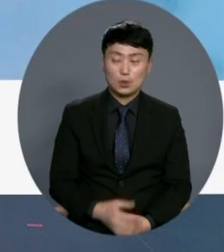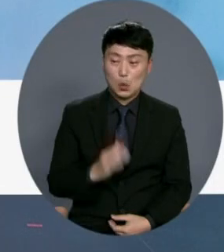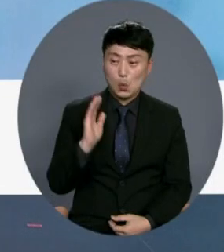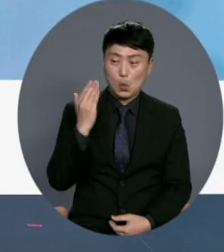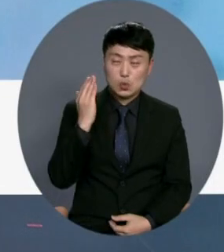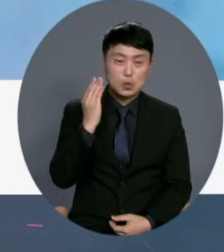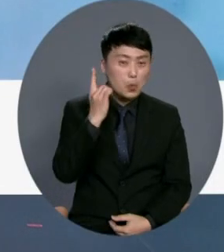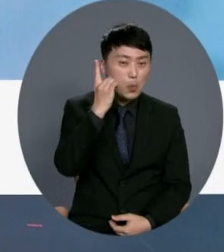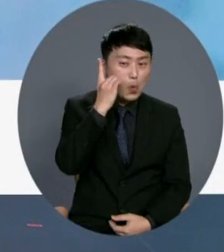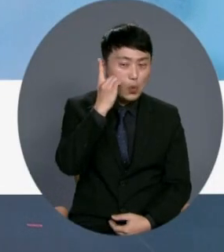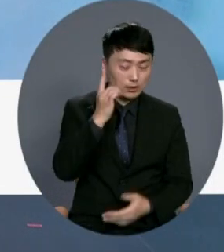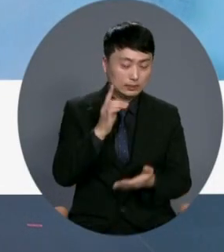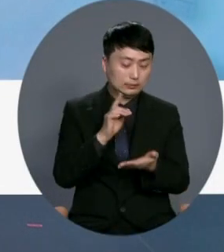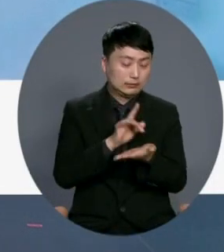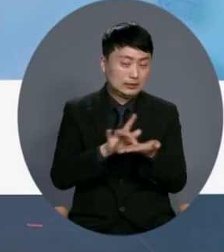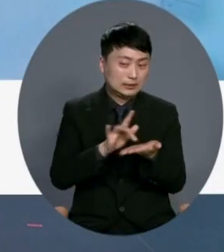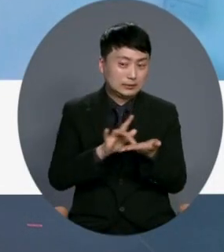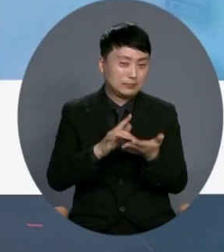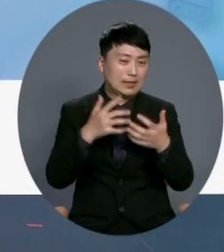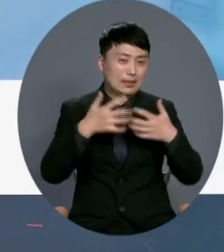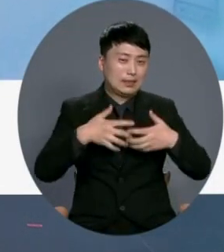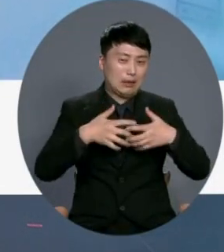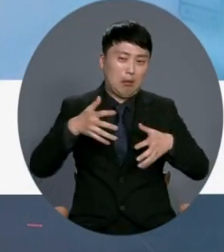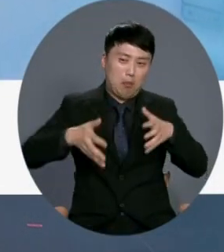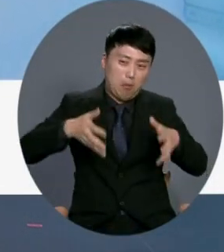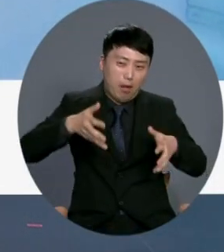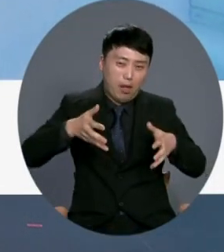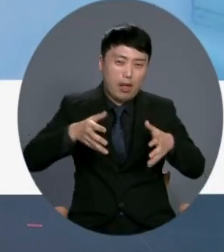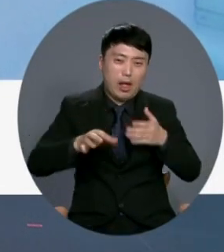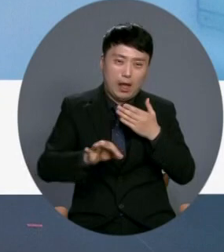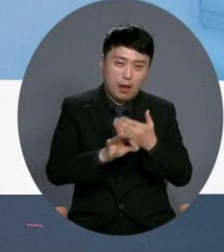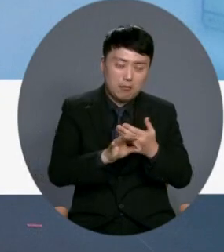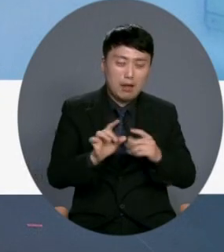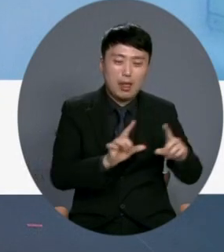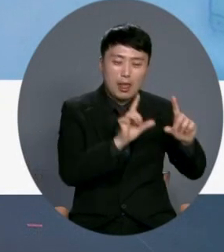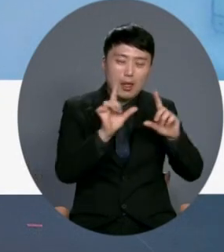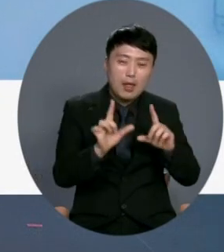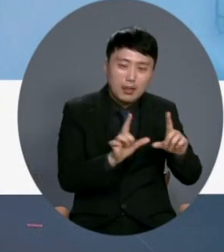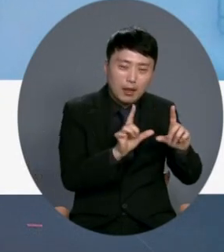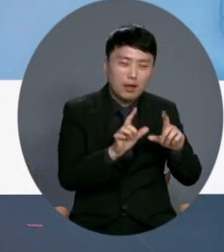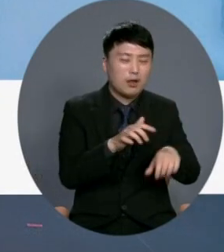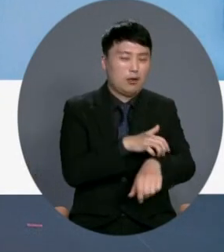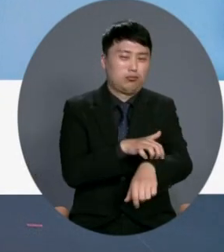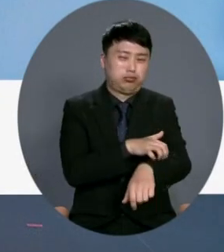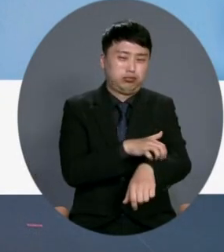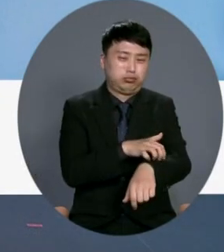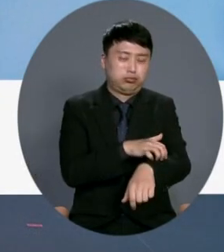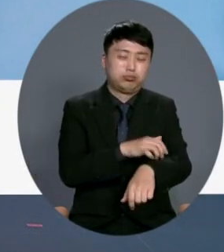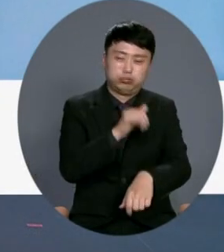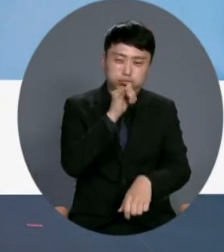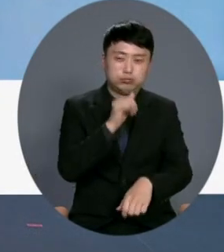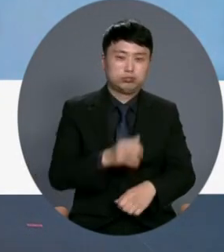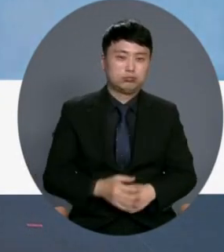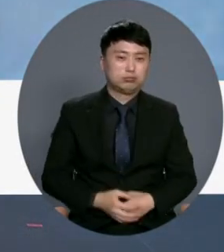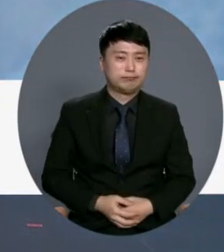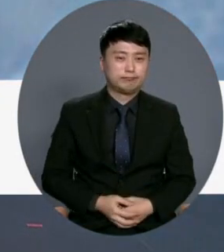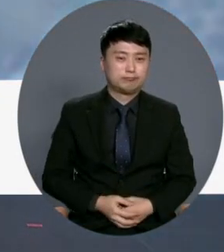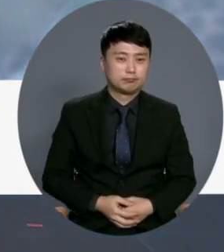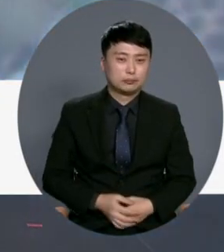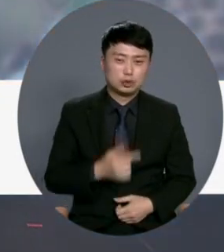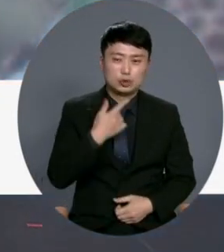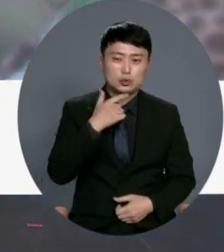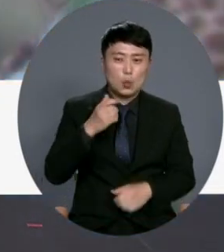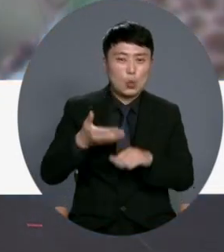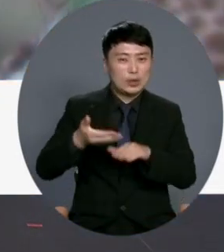요즘은 휴대전화나 디지털 기기를 잘 다루지 못하면 일상생활에서도 불편을 겪는 경우가 많은데요.